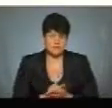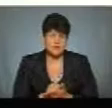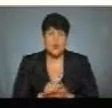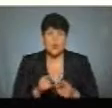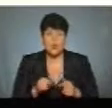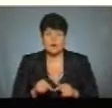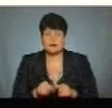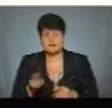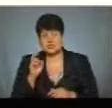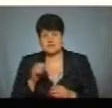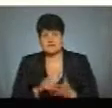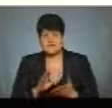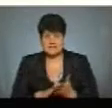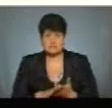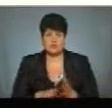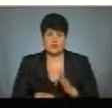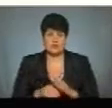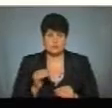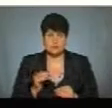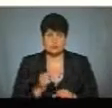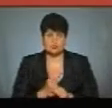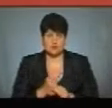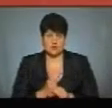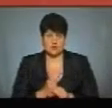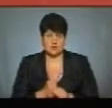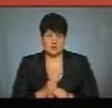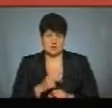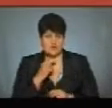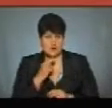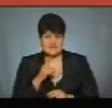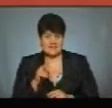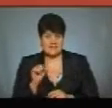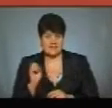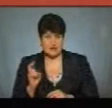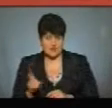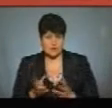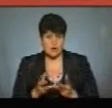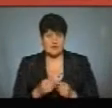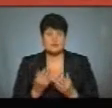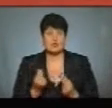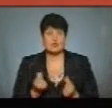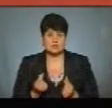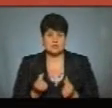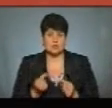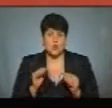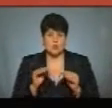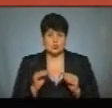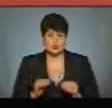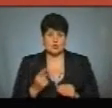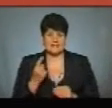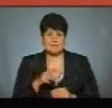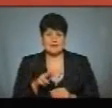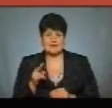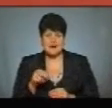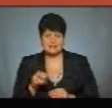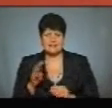органи державного реєстру виборців здійснюють. Я зауважу, ЦВК підрахували, скільки це буде коштувати. Кошторис складає